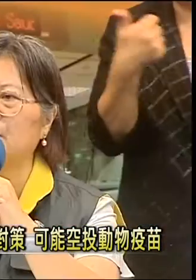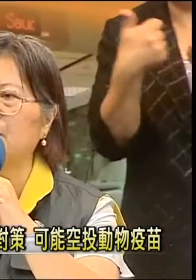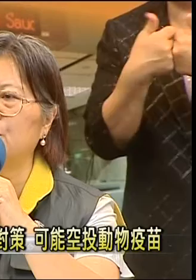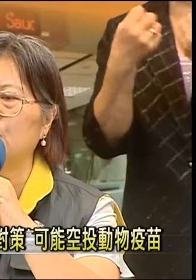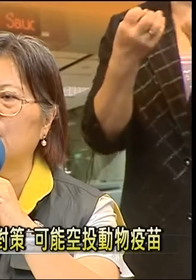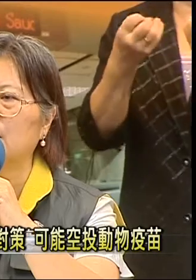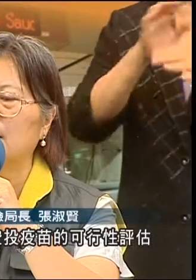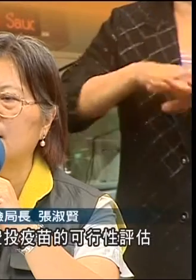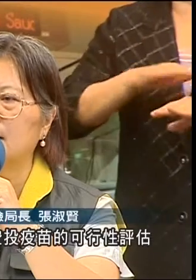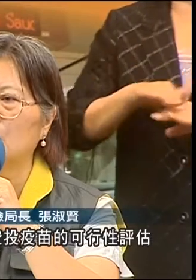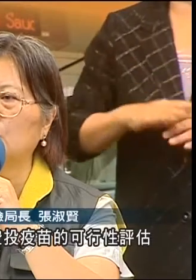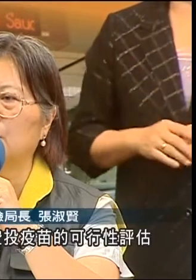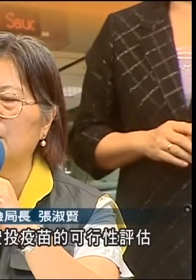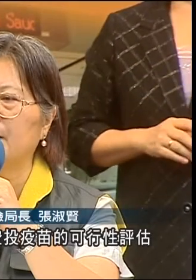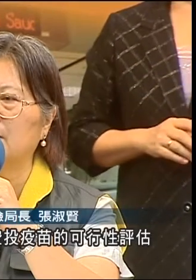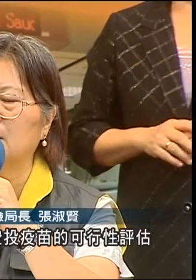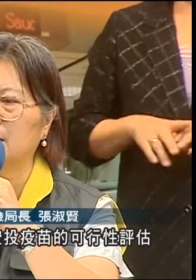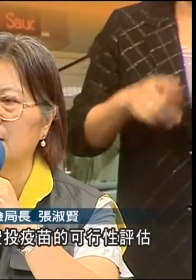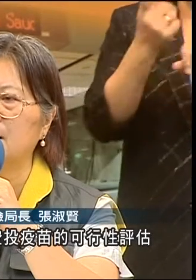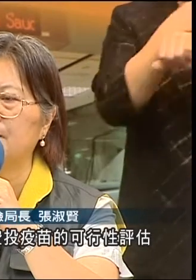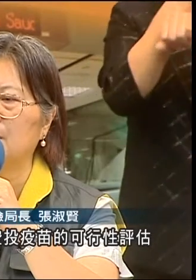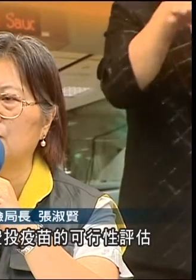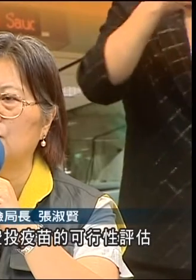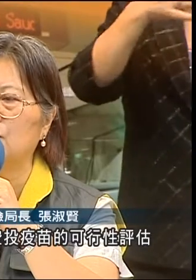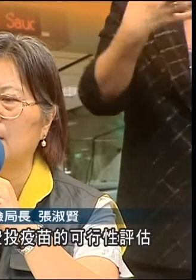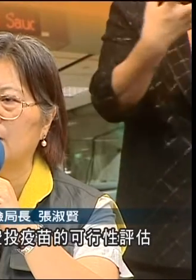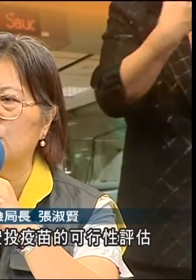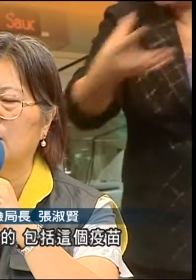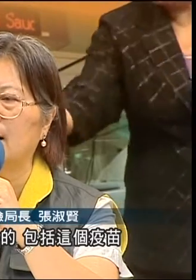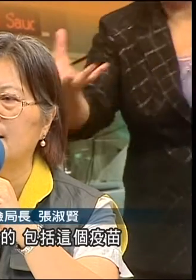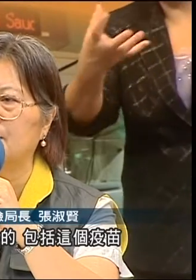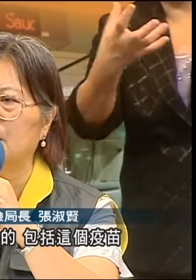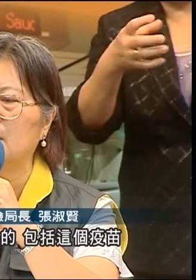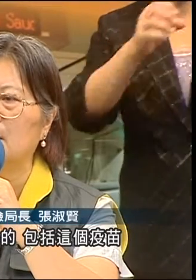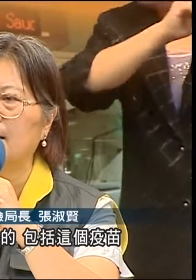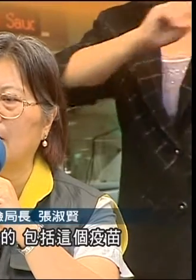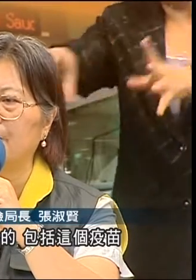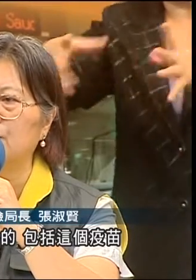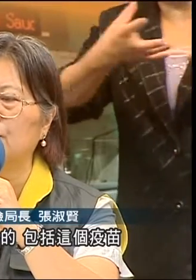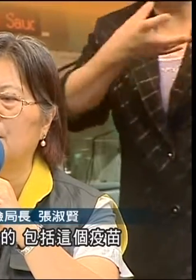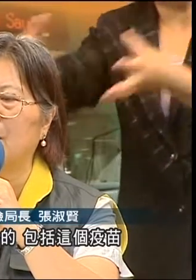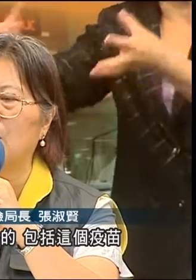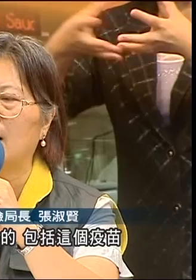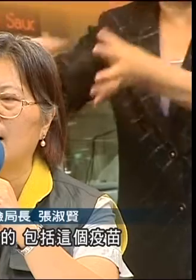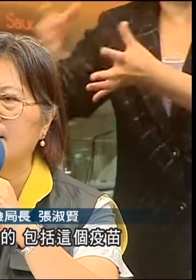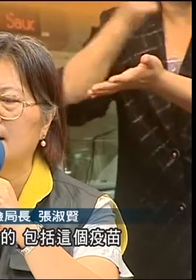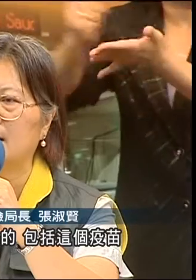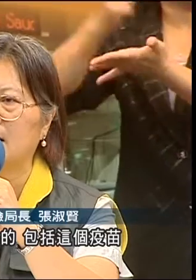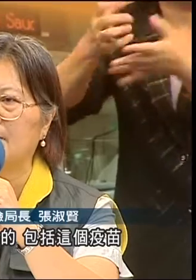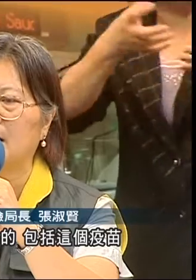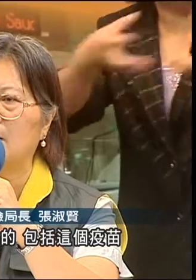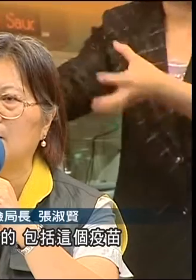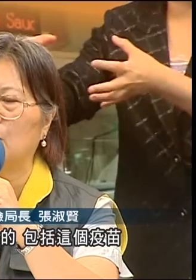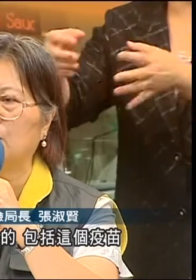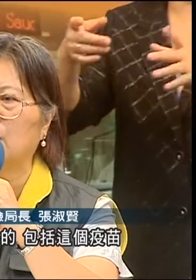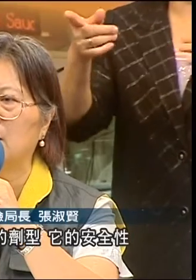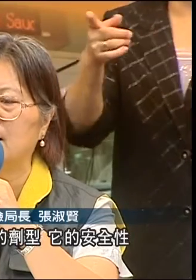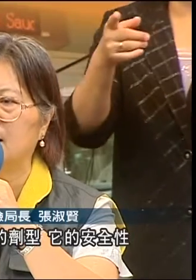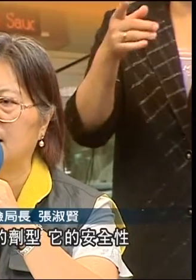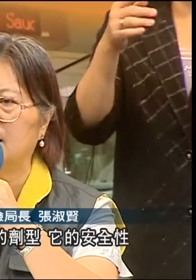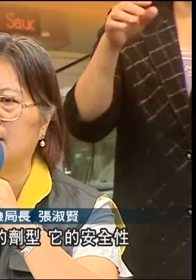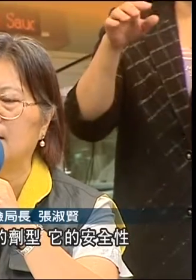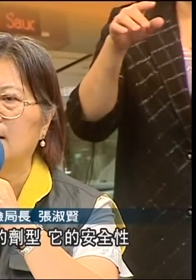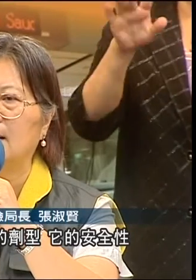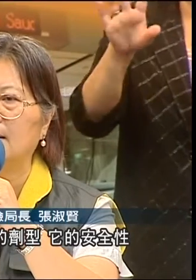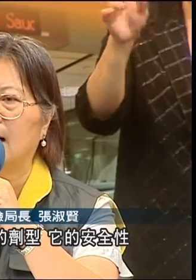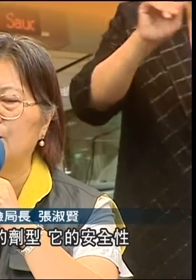苗。 我们会就这个空投疫苗的可行性评估来做，那怎么要评估的包括这个疫苗有不同的